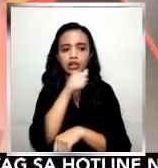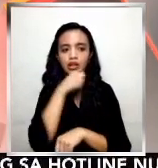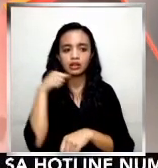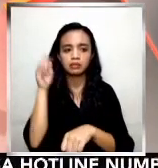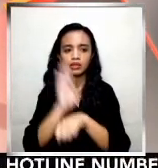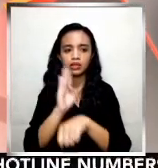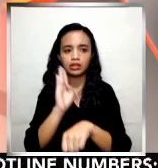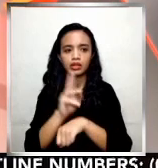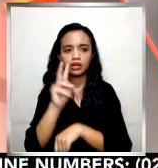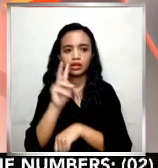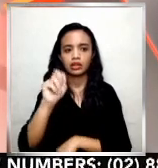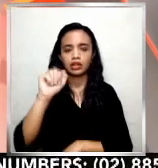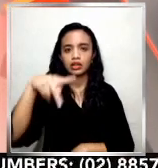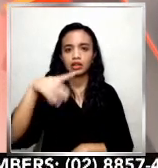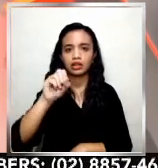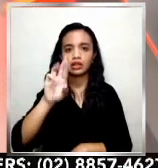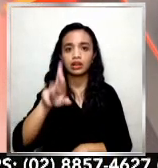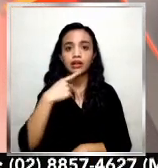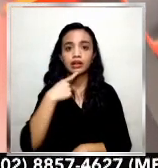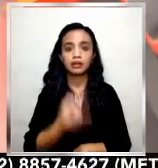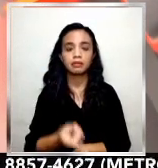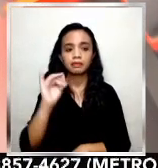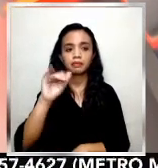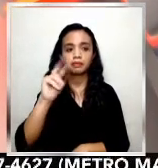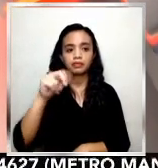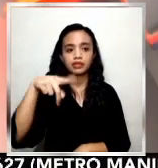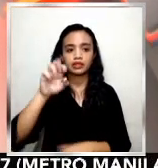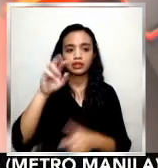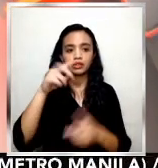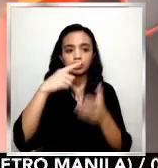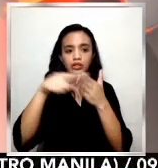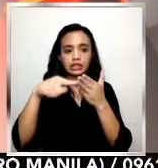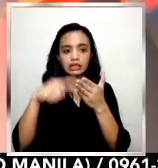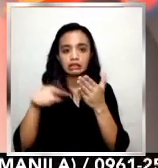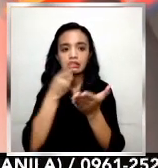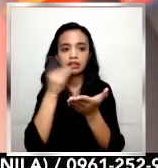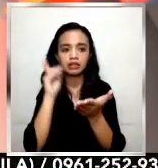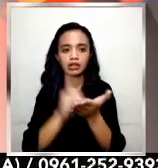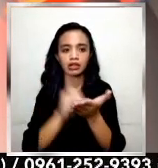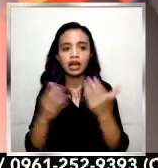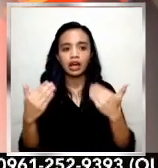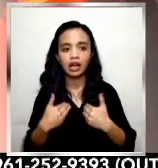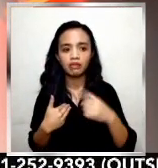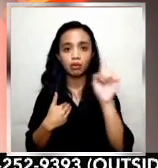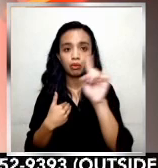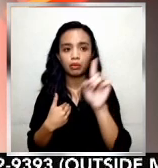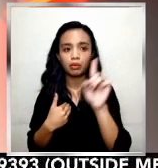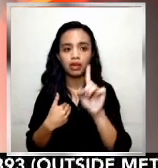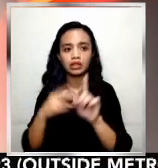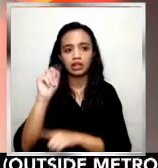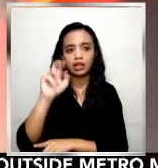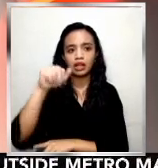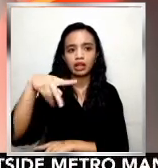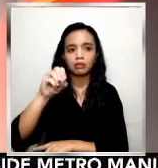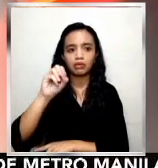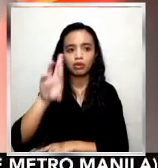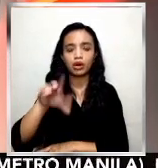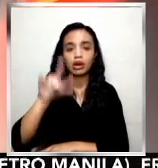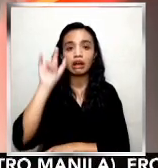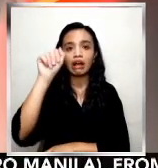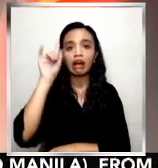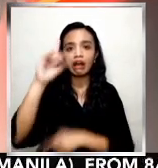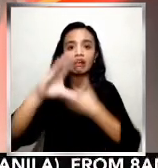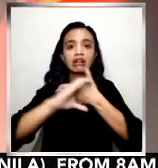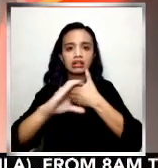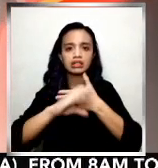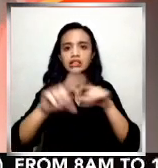ng Inquirer, nang beripikahin ang mga dokumento, nakita nagkaroon ang NABCOR ng mga advertising contracts sa ilang media outlets sa